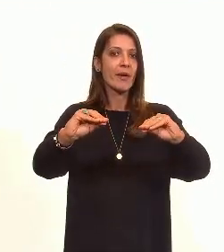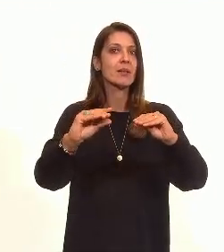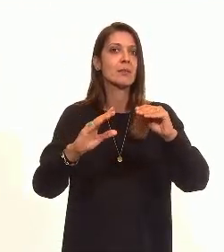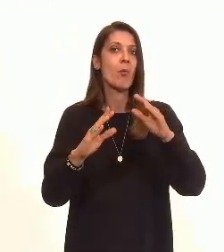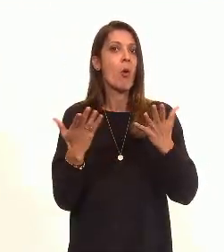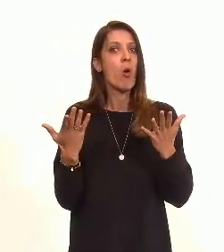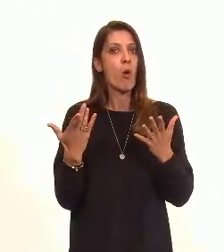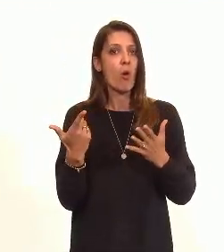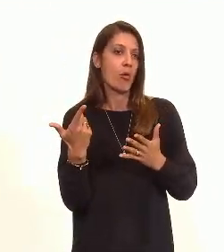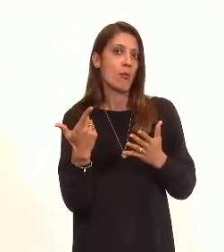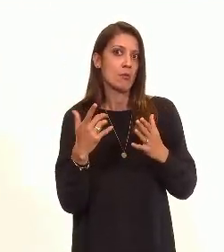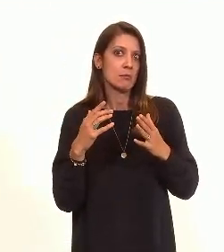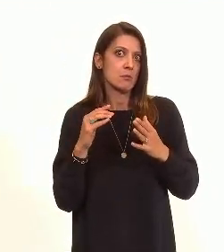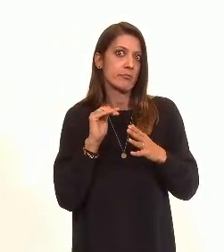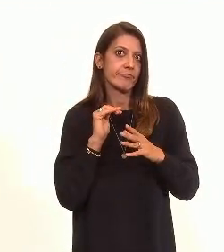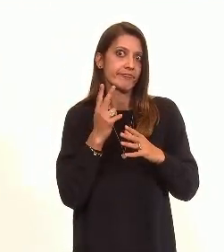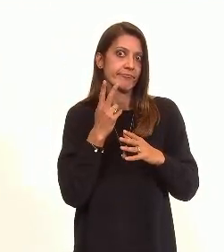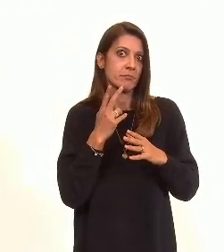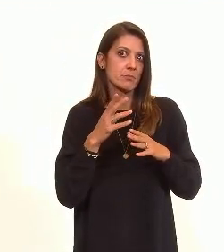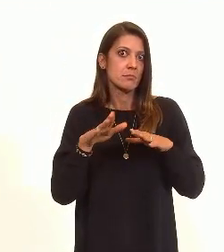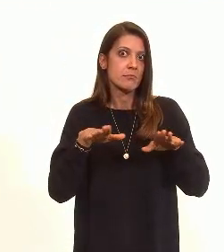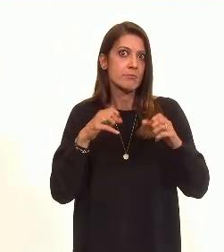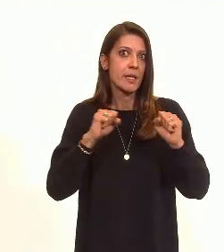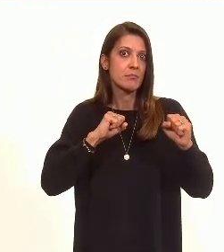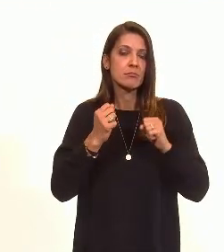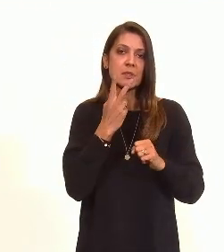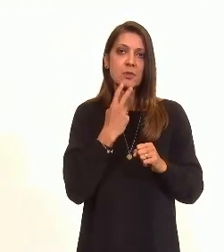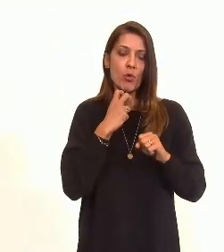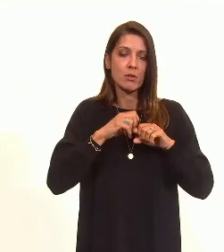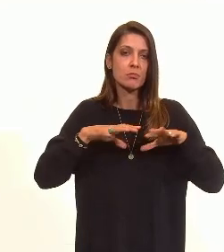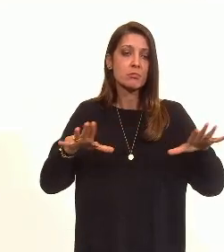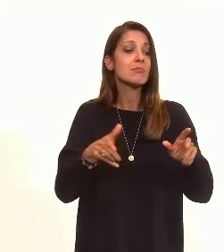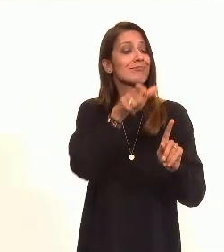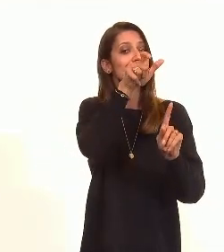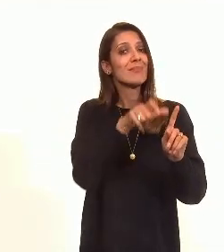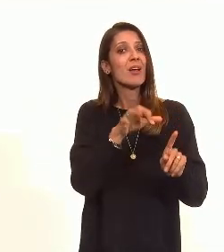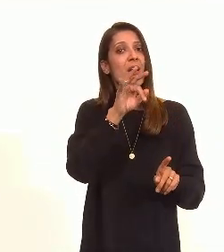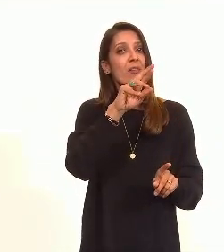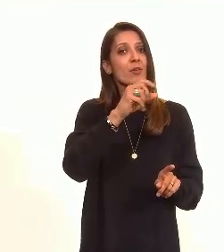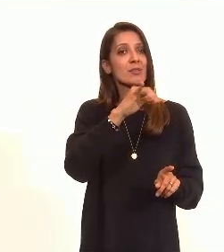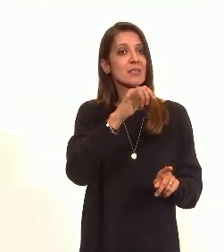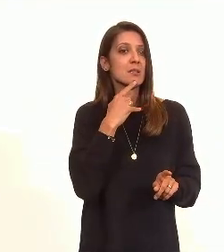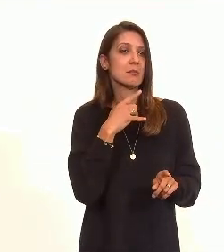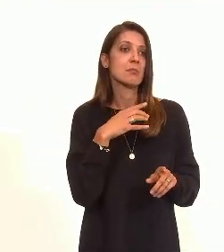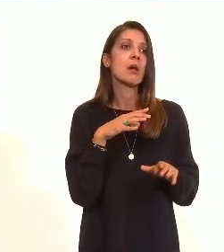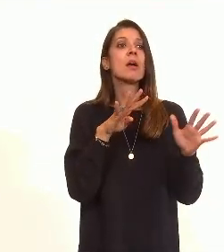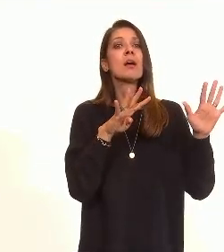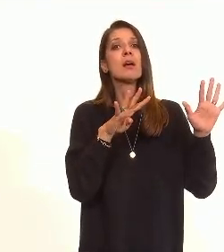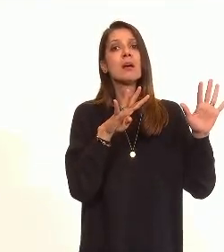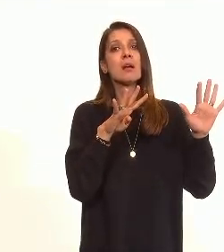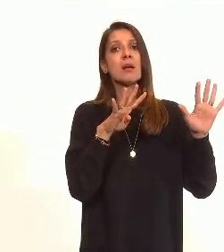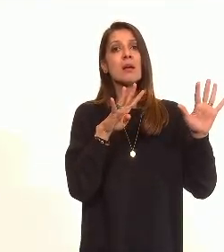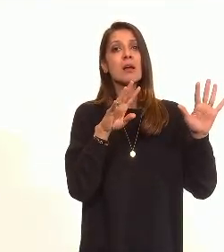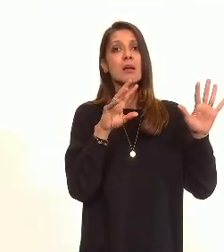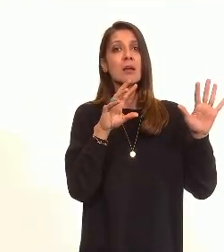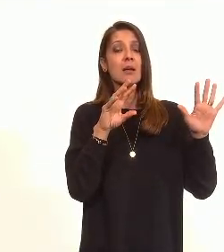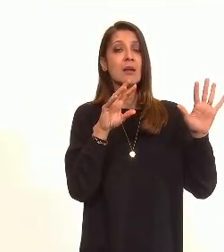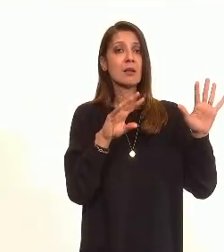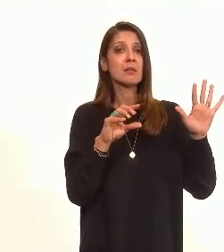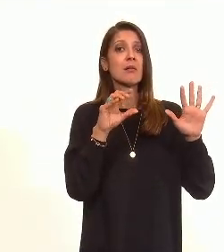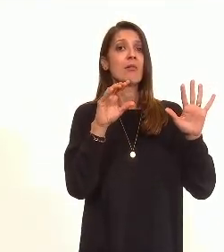deux. Francine Serra, donc 89 ans, résidence dans une maison de retraite au Pouget, résidente active, puisque,